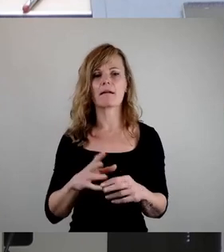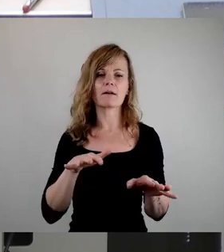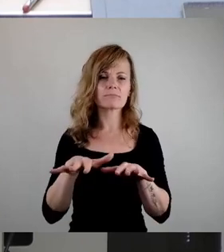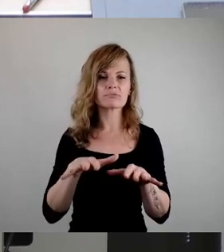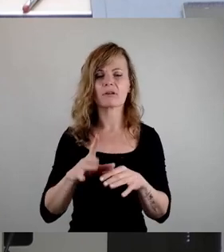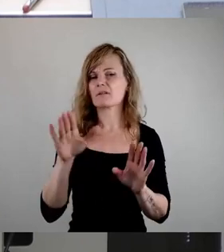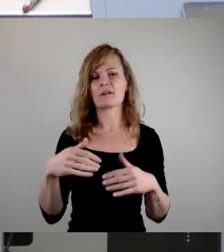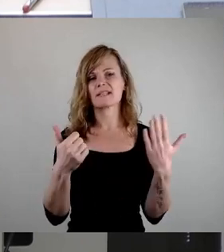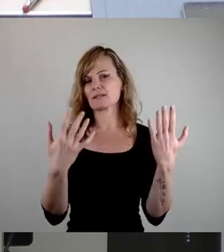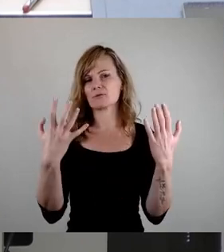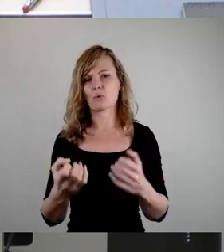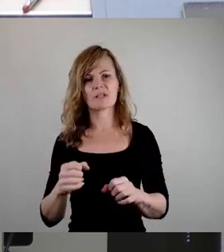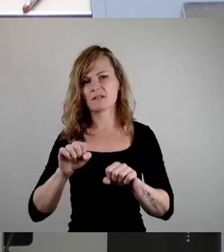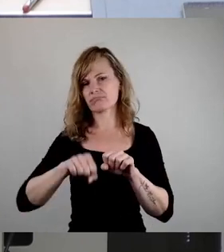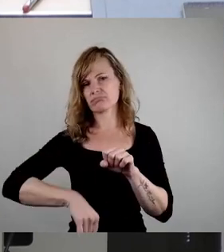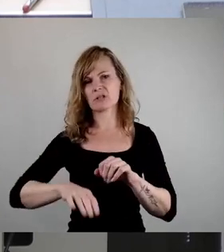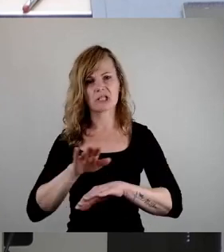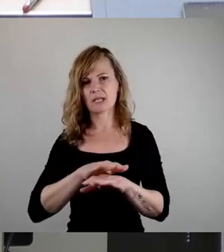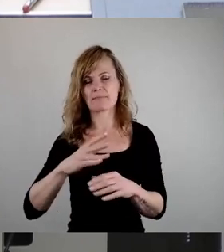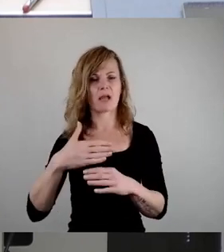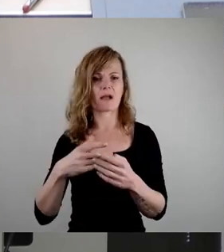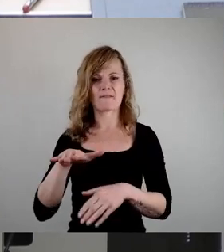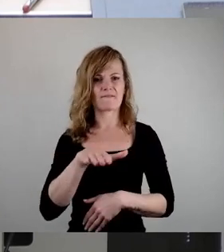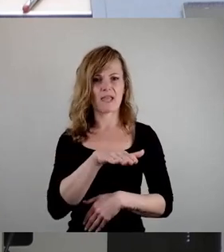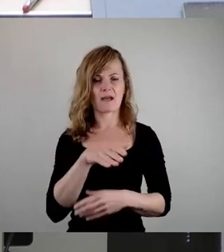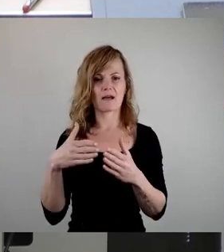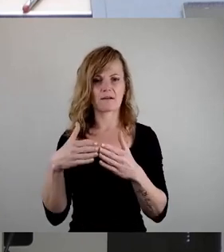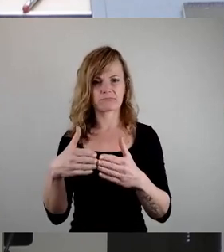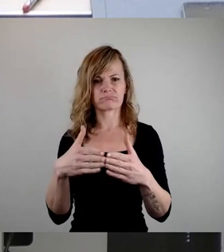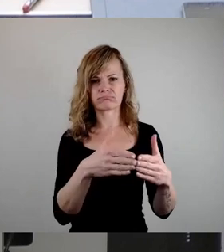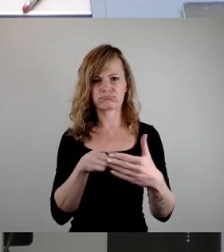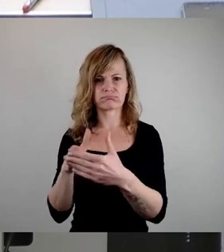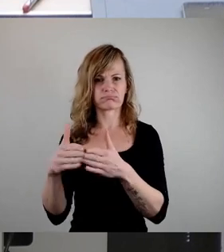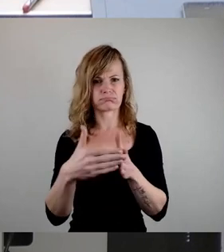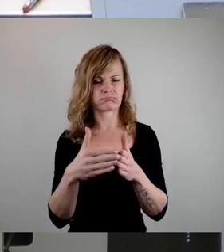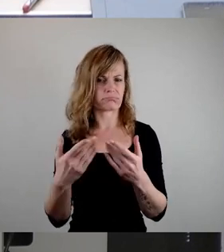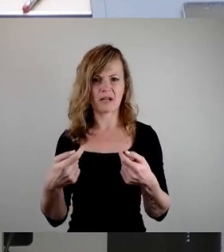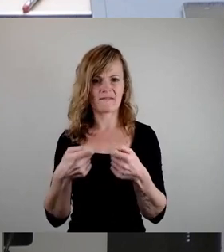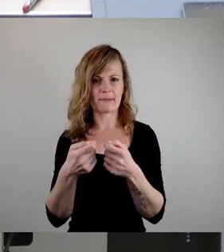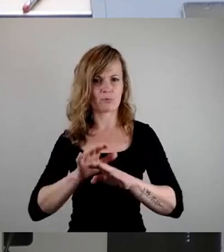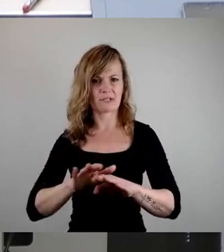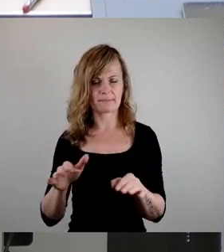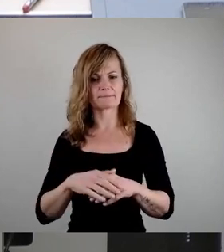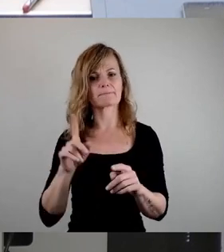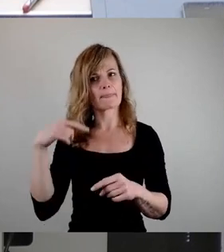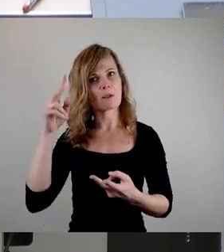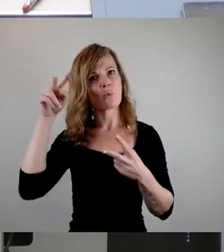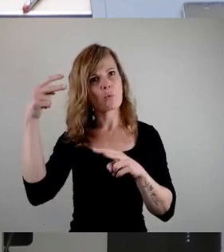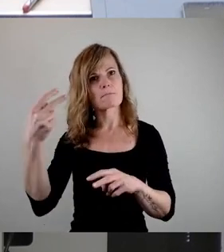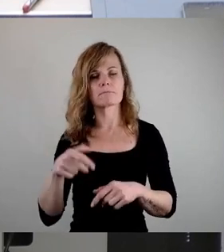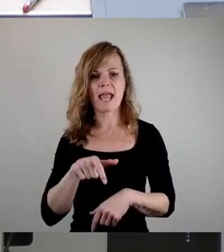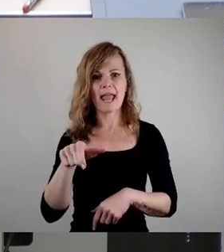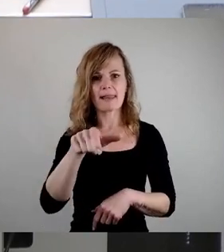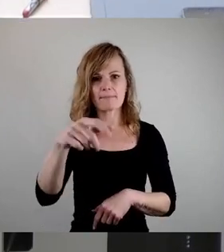Fährverbindung. In den letzten Jahren fand ein Umdenken seitens der Bevölkerung und der Verwaltung zum Thema Elbquerung